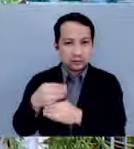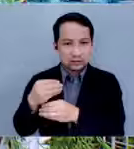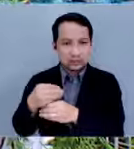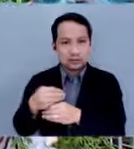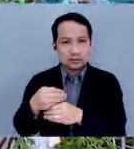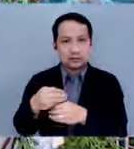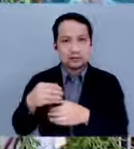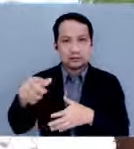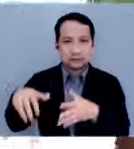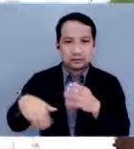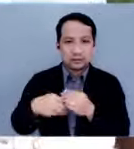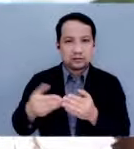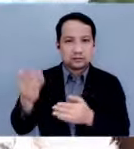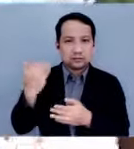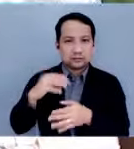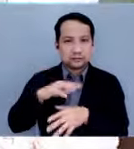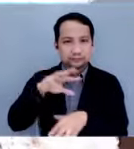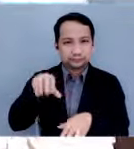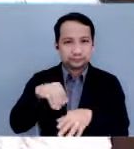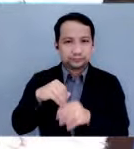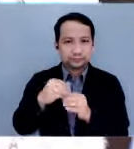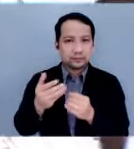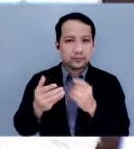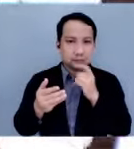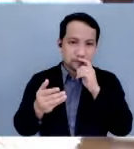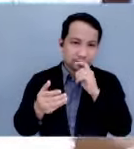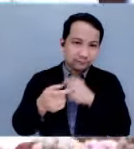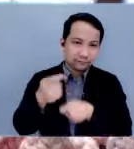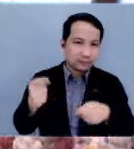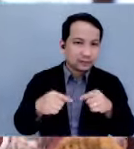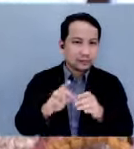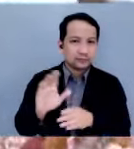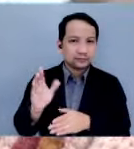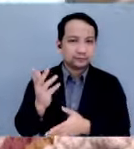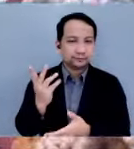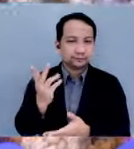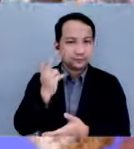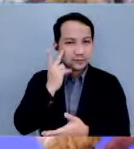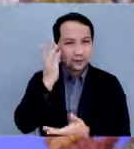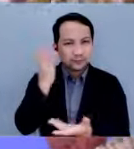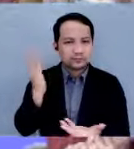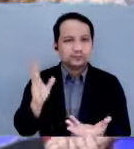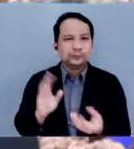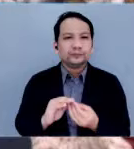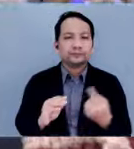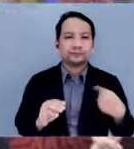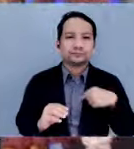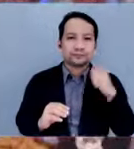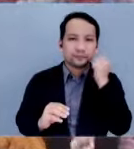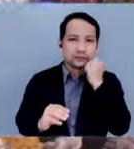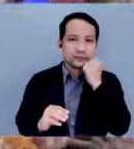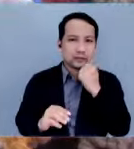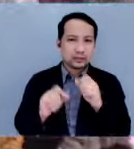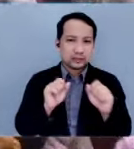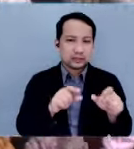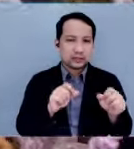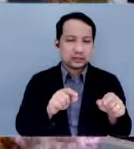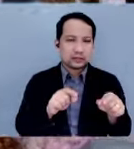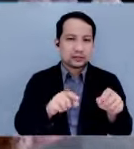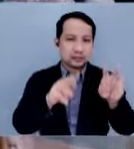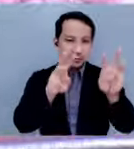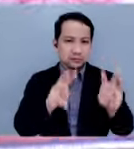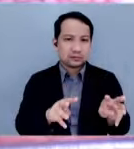since nag-join po kami sa mga trade fairs. Mm-hmm. Ganun. Naisip po kasi namin hindi everyday makakabenta kami ng wall decor. So, why not mag-add